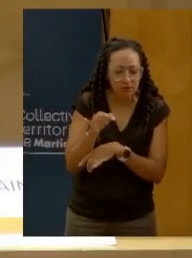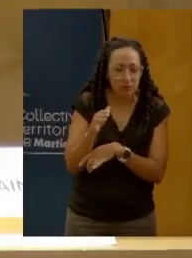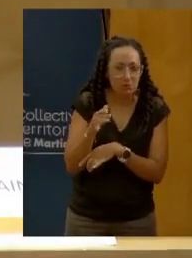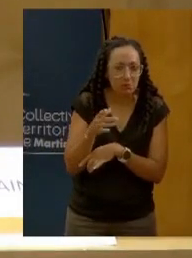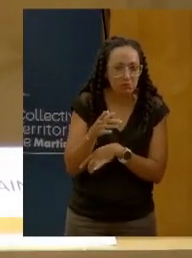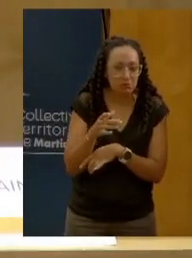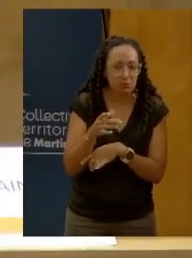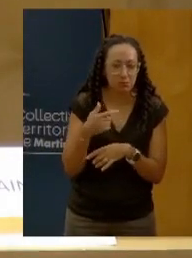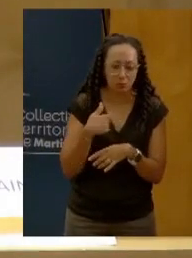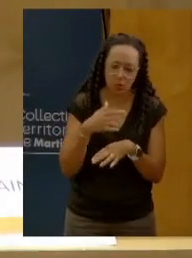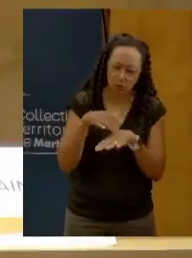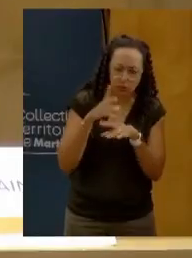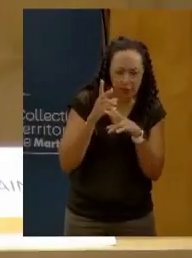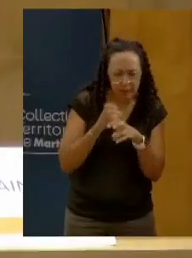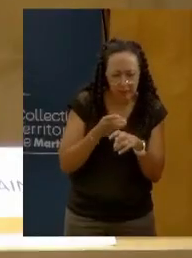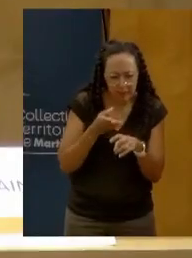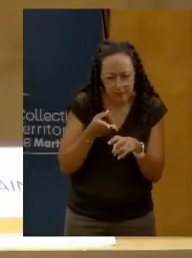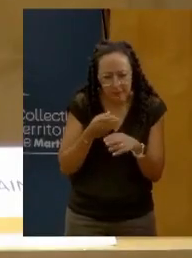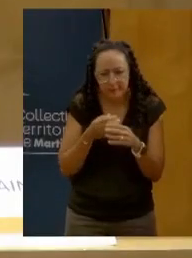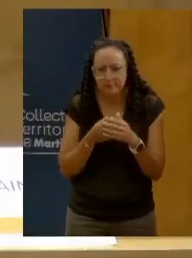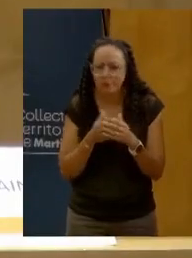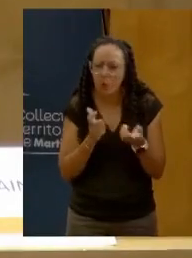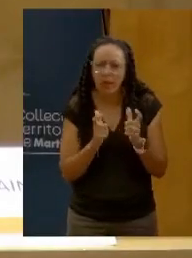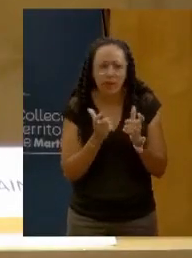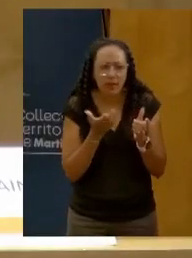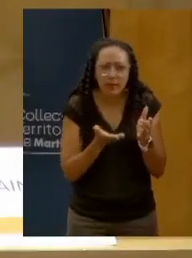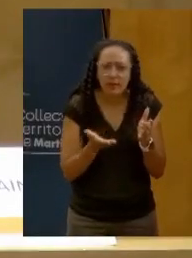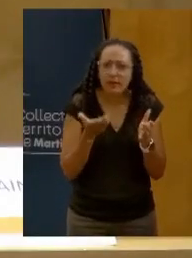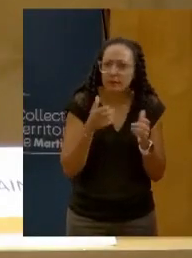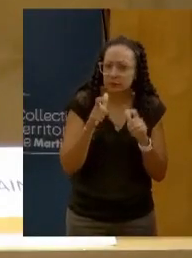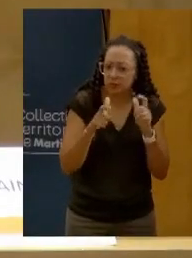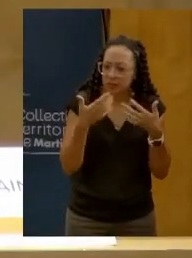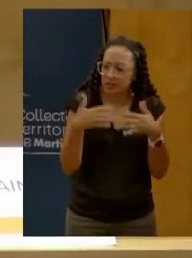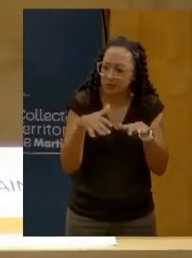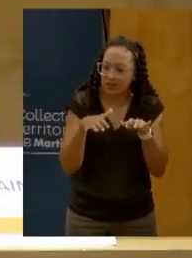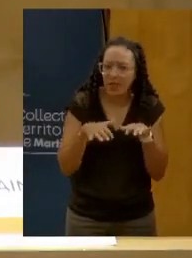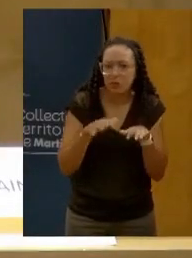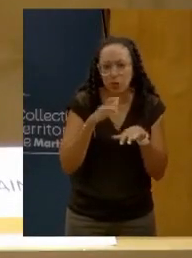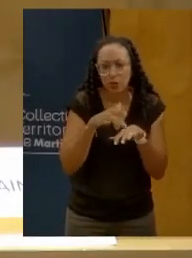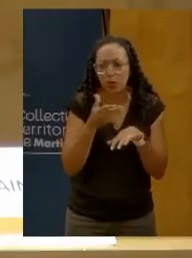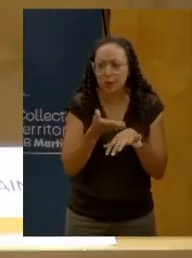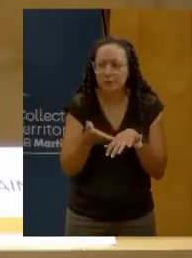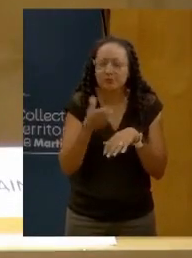j'ai fait une enquête auprès des collègues qui sont administrateurs là,